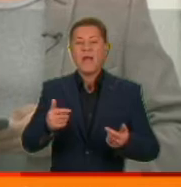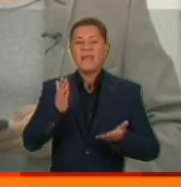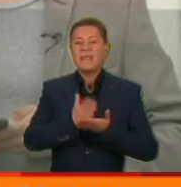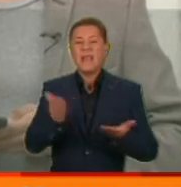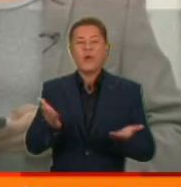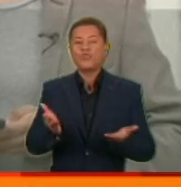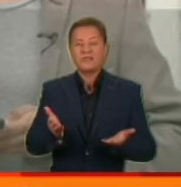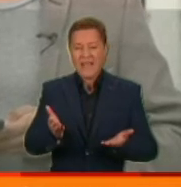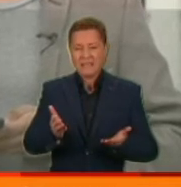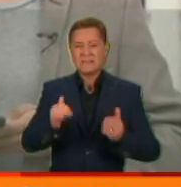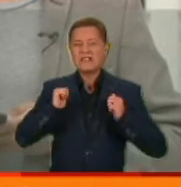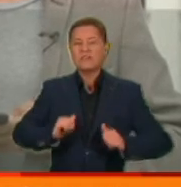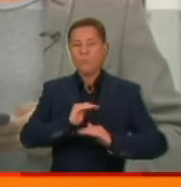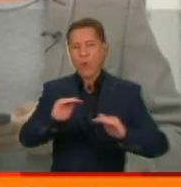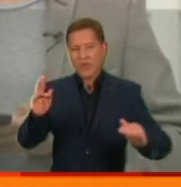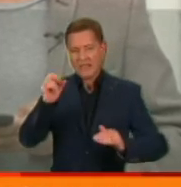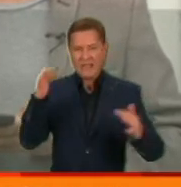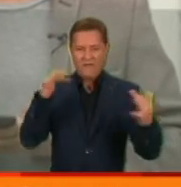фронті?